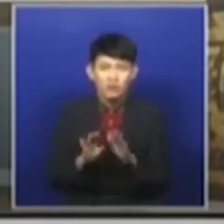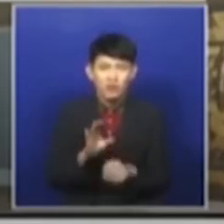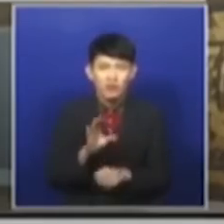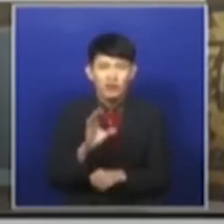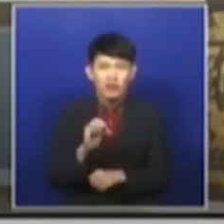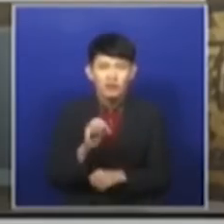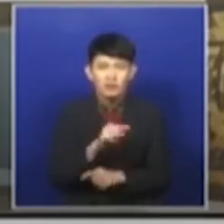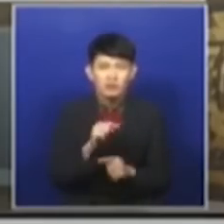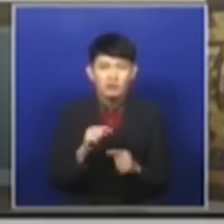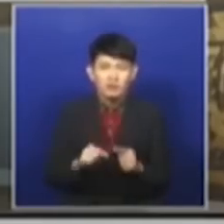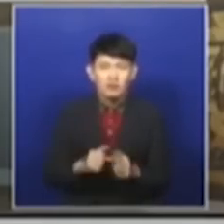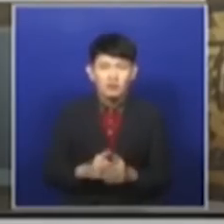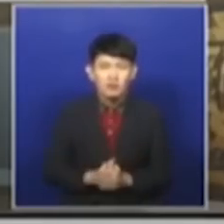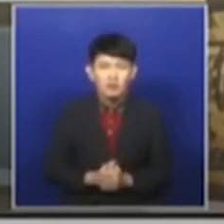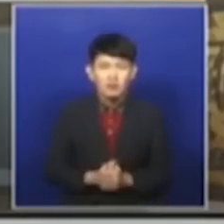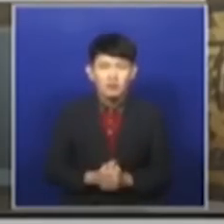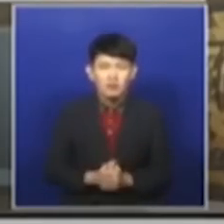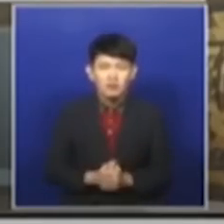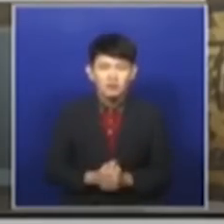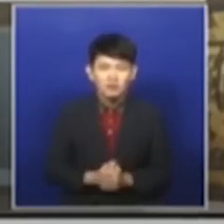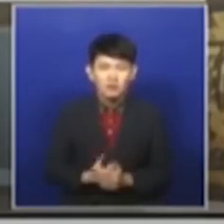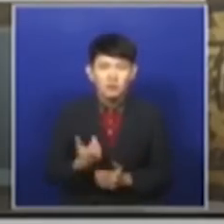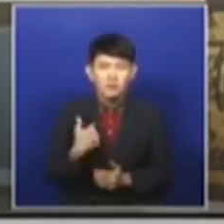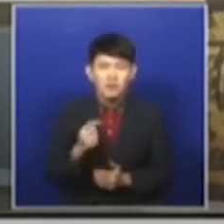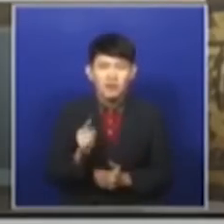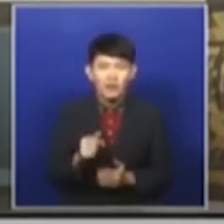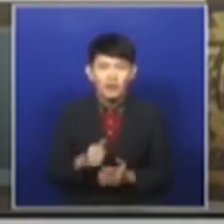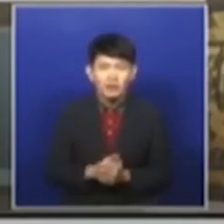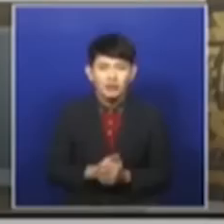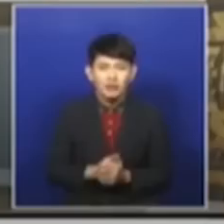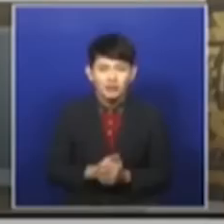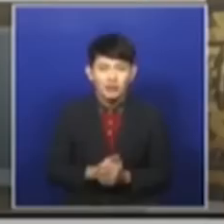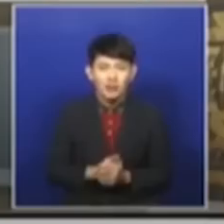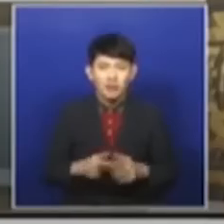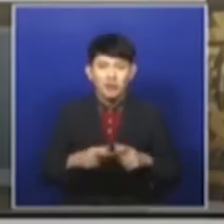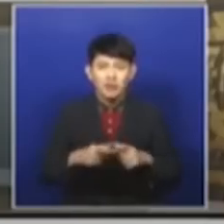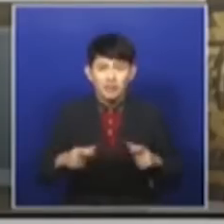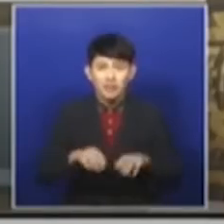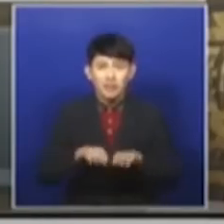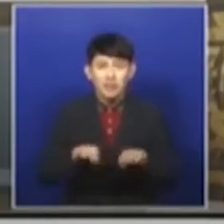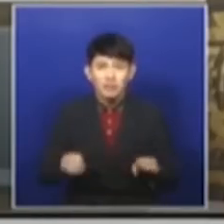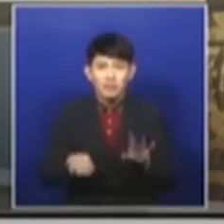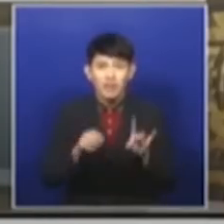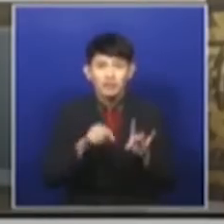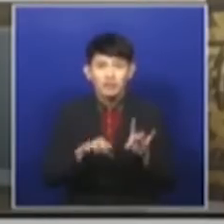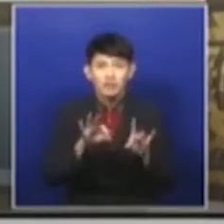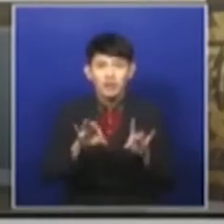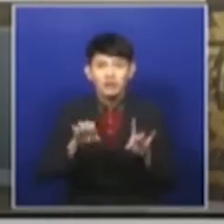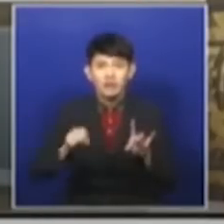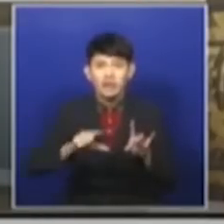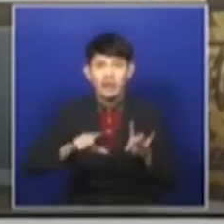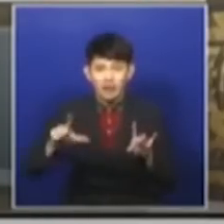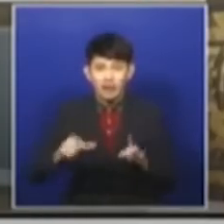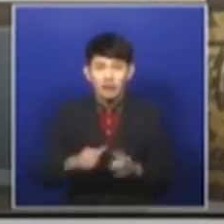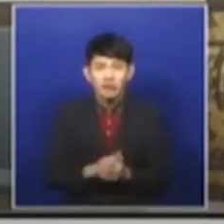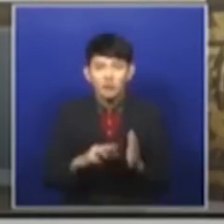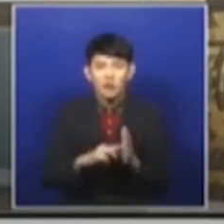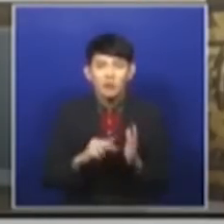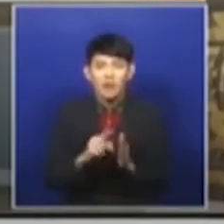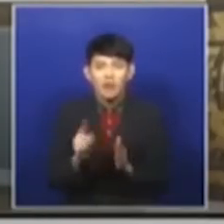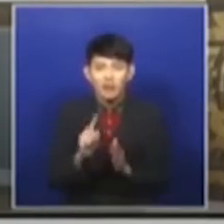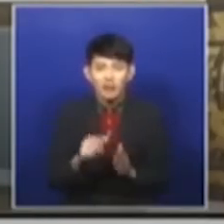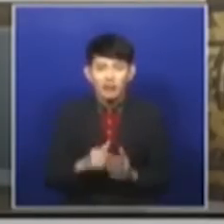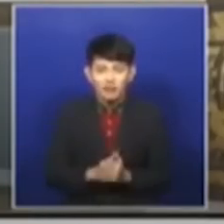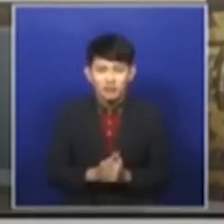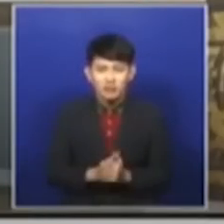50ถ้ามูลค่าตราสารหนี้ที่เราเข้าหลักเกณฑ์ทั้งหมด 8.9 แสนล้านบาทแปลว่าอย่างมากตราสาร